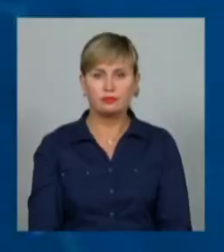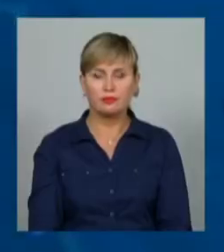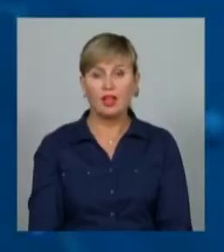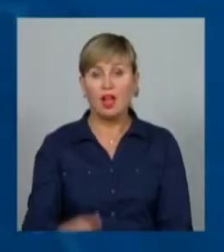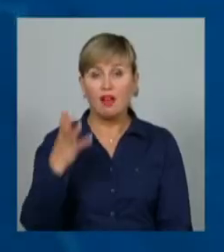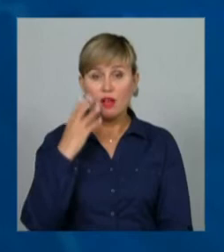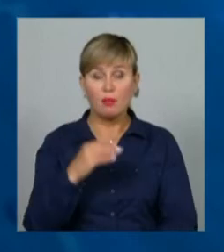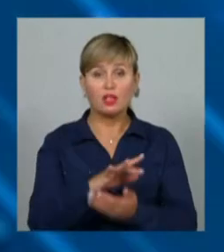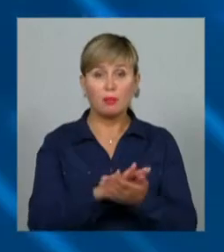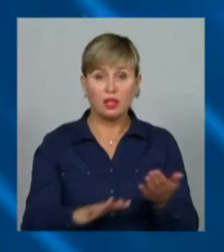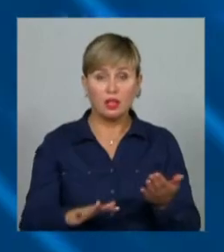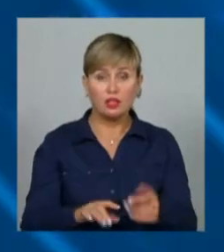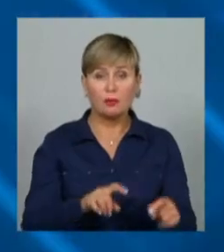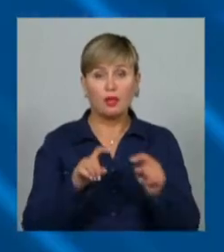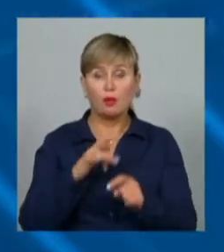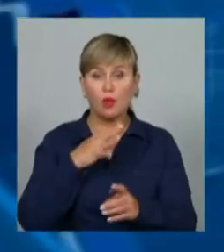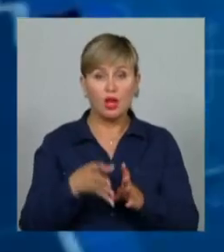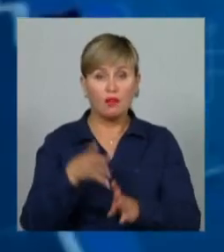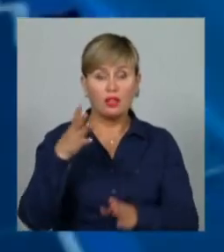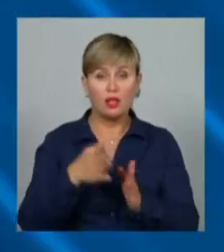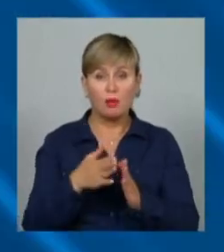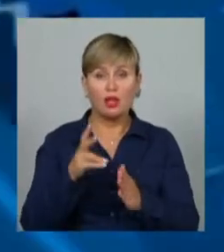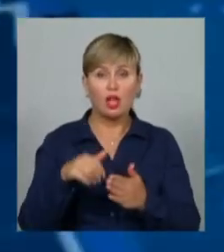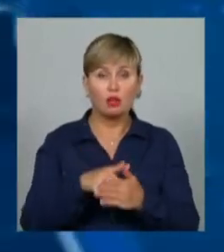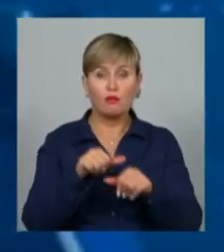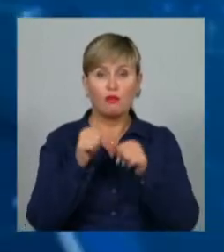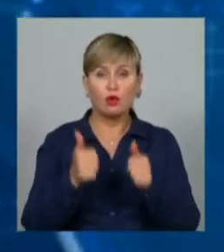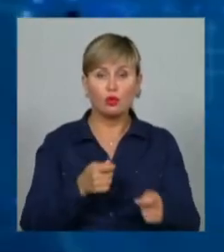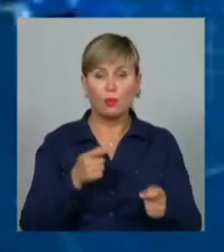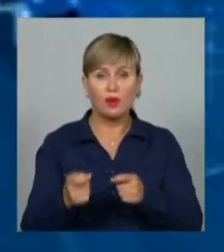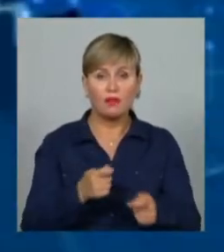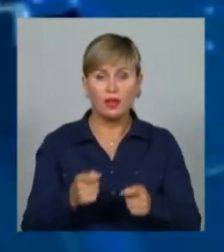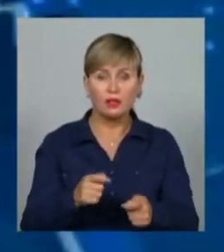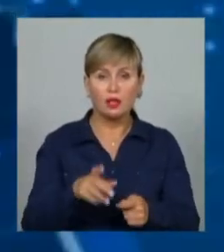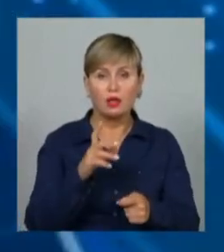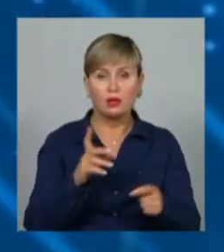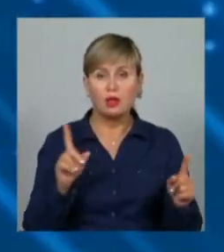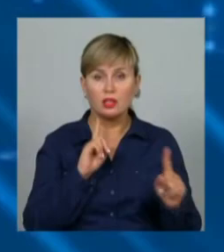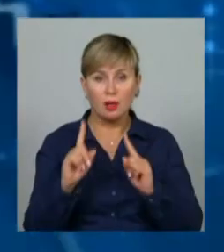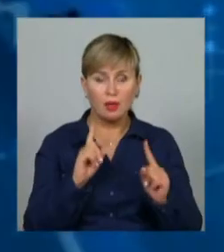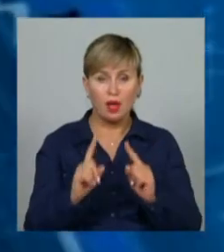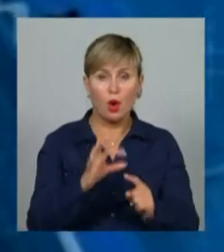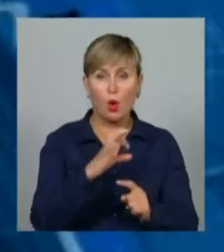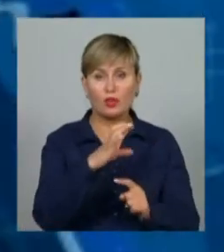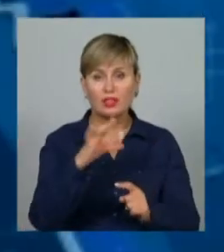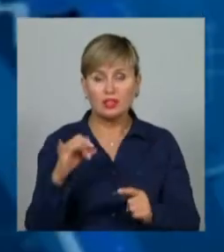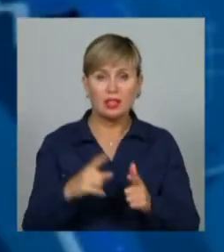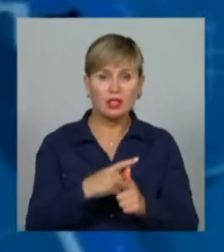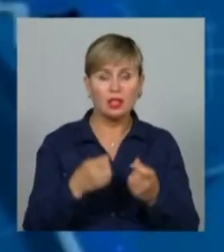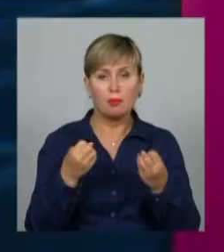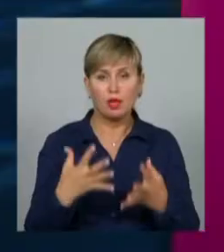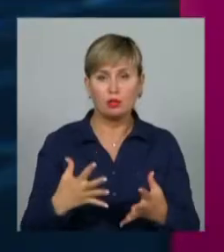В Алматы продолжается переход многоквартирных домов на новую форму управления объекта кондоминиума – ОСИ или «Простое